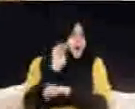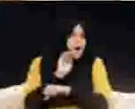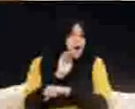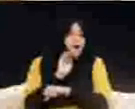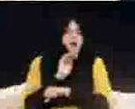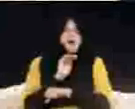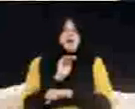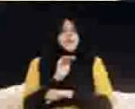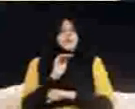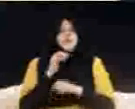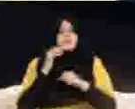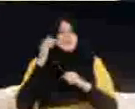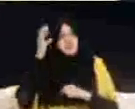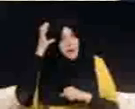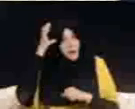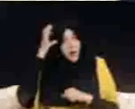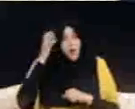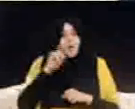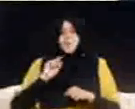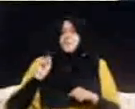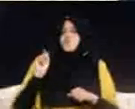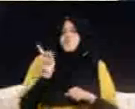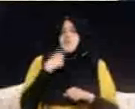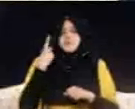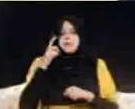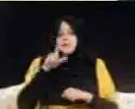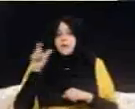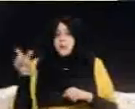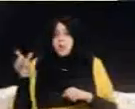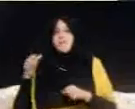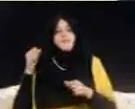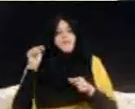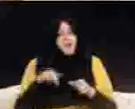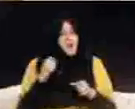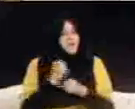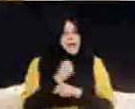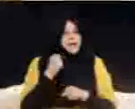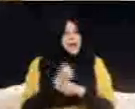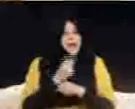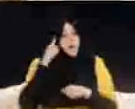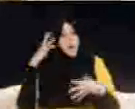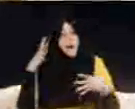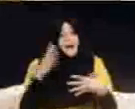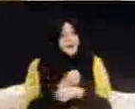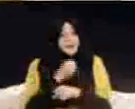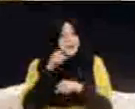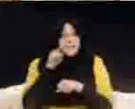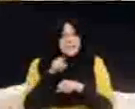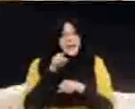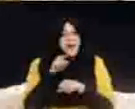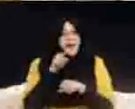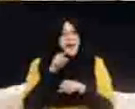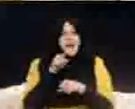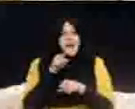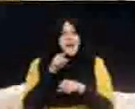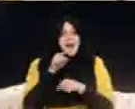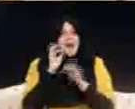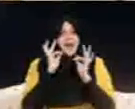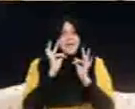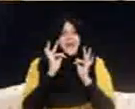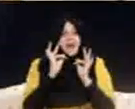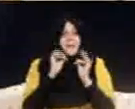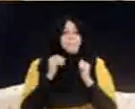والجميع يبد أن ينشغل، لابد أن يعمل في تحقيق هذه المهمة أو